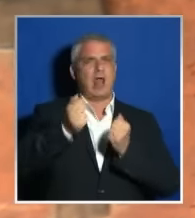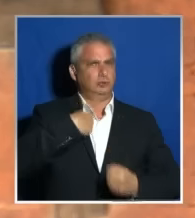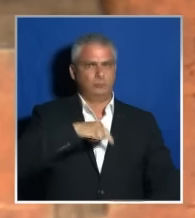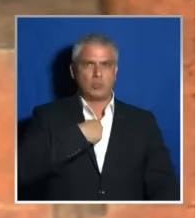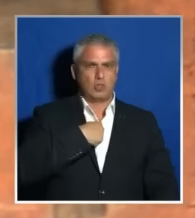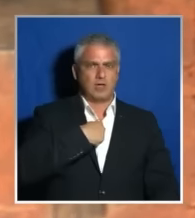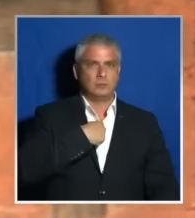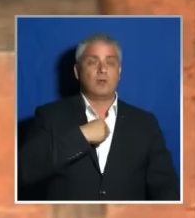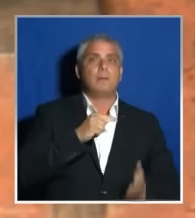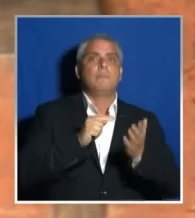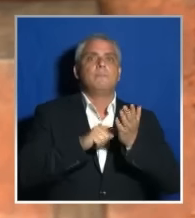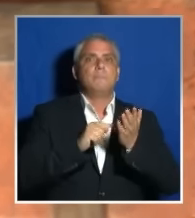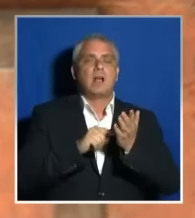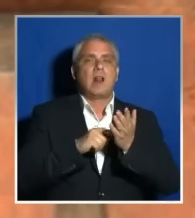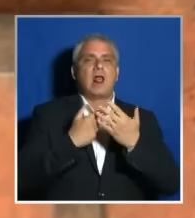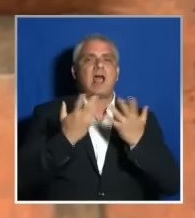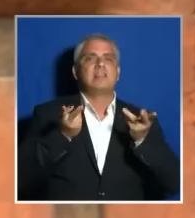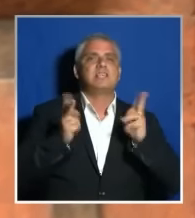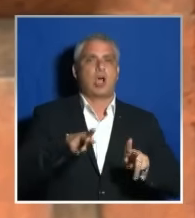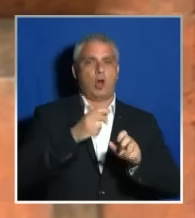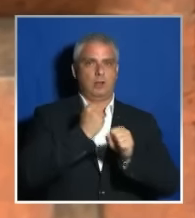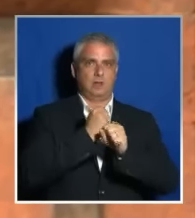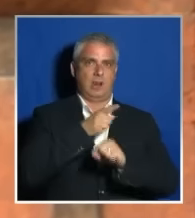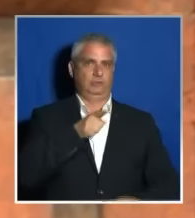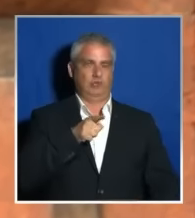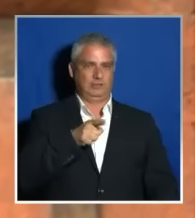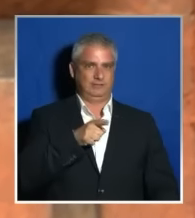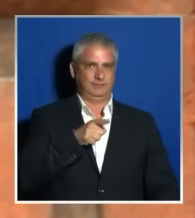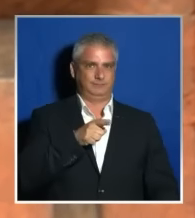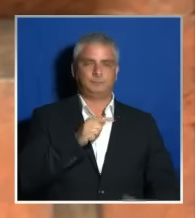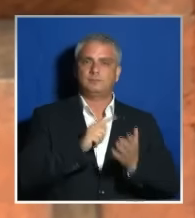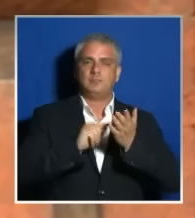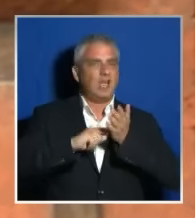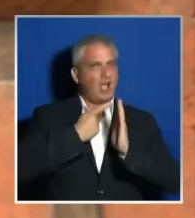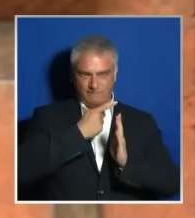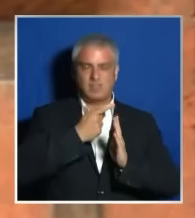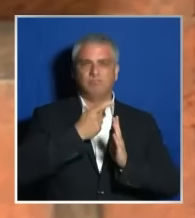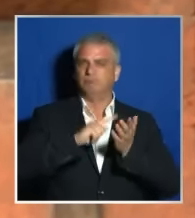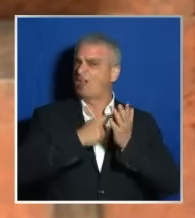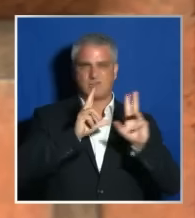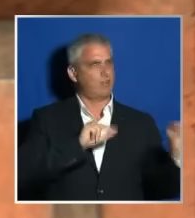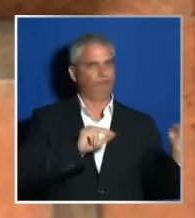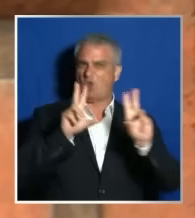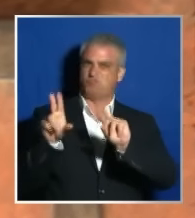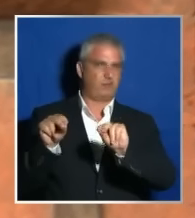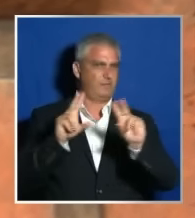אותנו, אלא בגלל היעדר היכולת לעשות זאת. כי הכוונה היא אותה